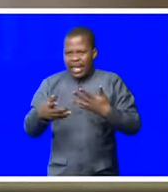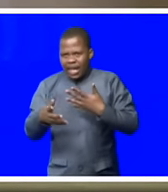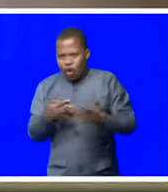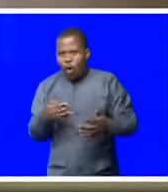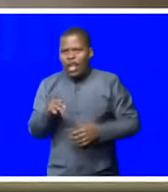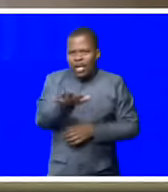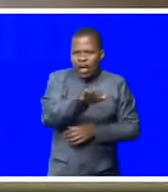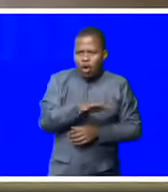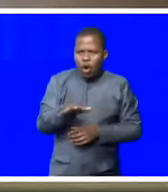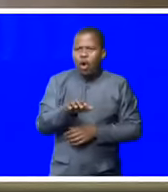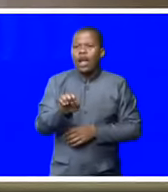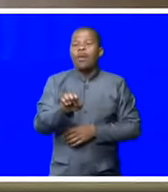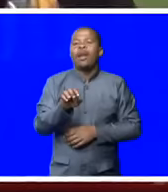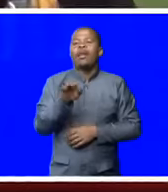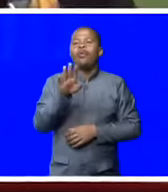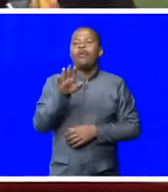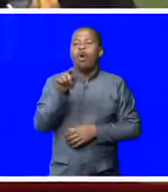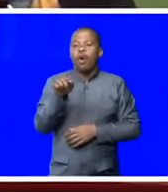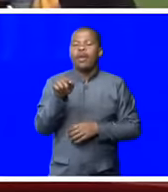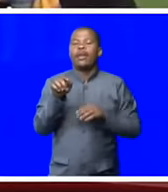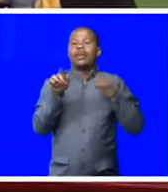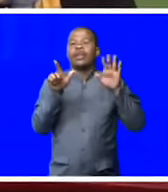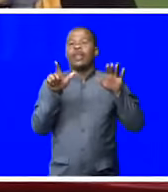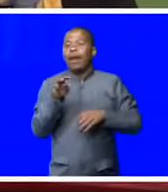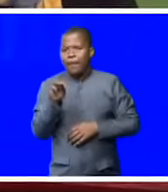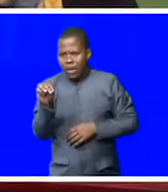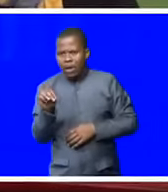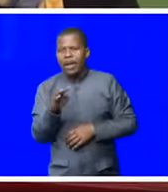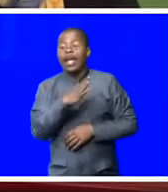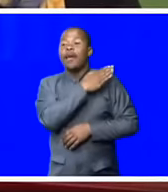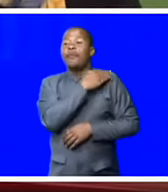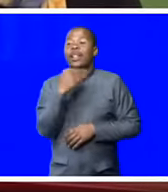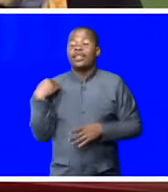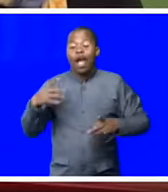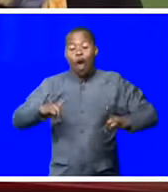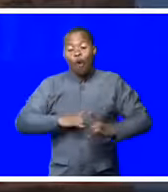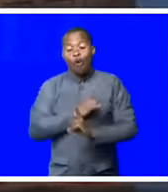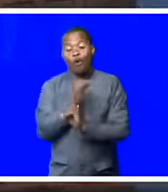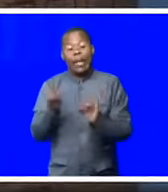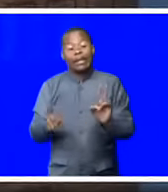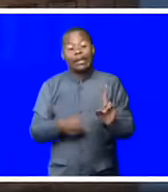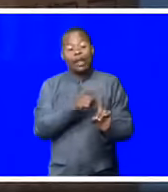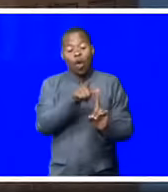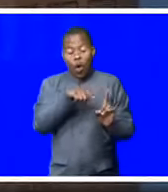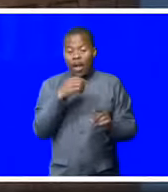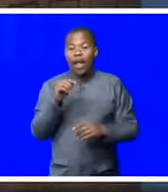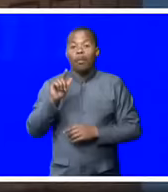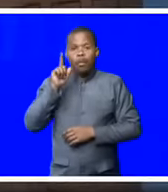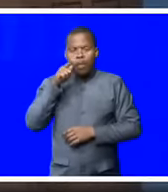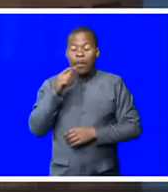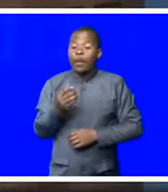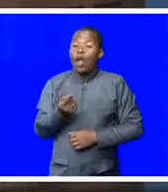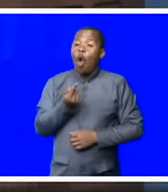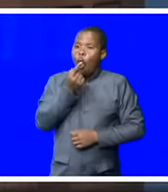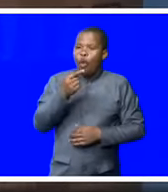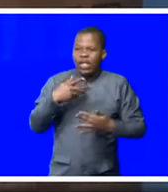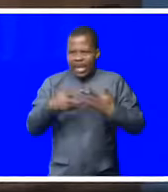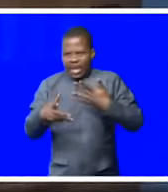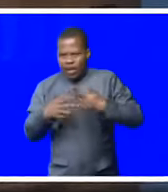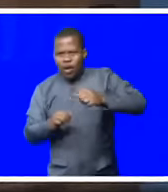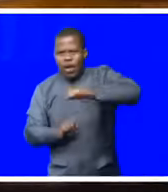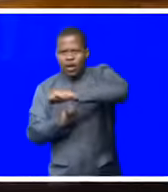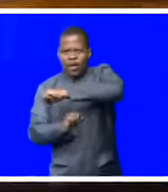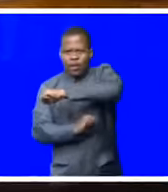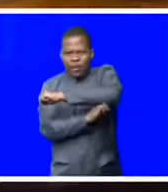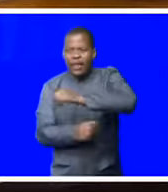kwetigidzi letine temalangeni. Indvuna yelitiko letempilo lizinkosi ithi lenye yale mphahla linikelwe